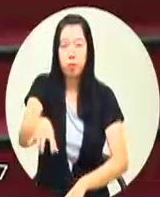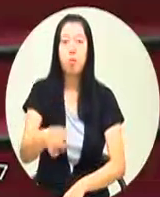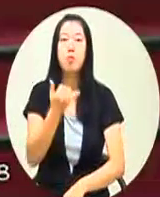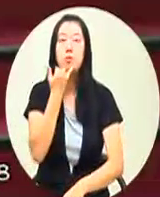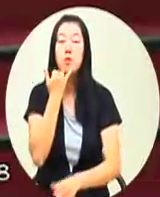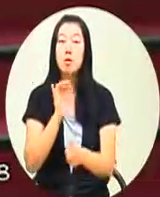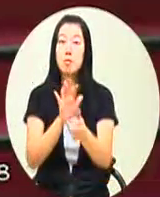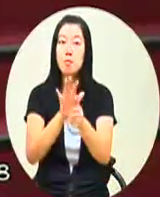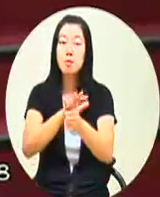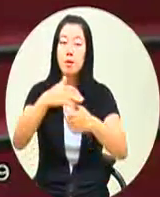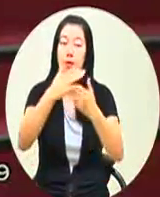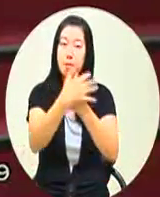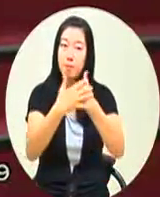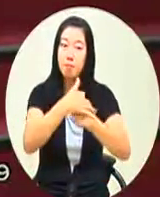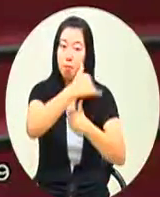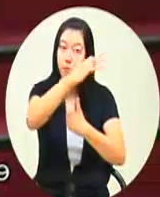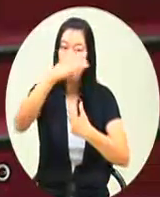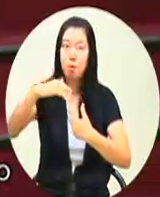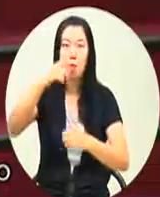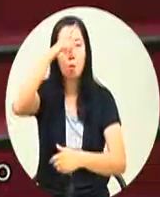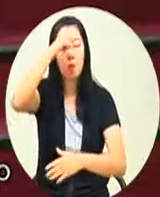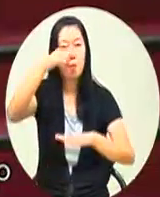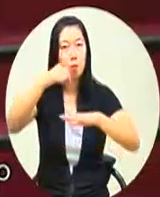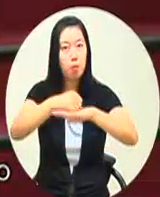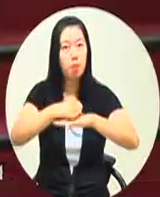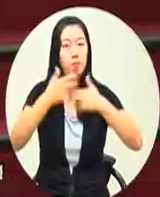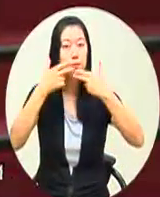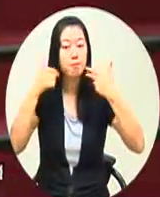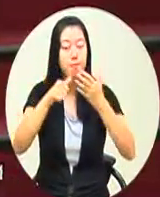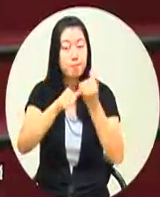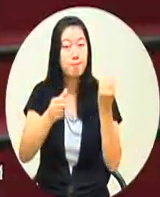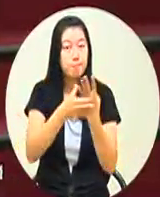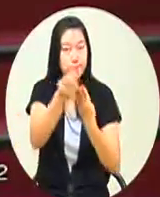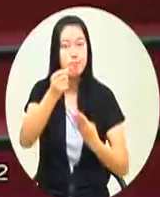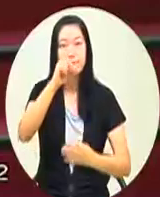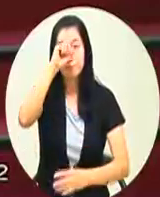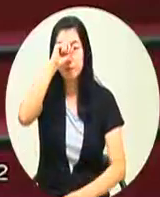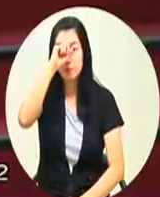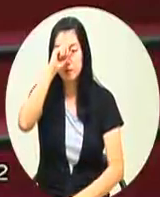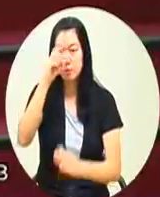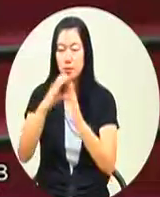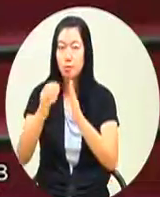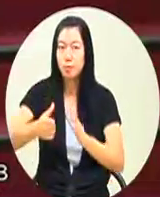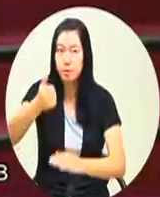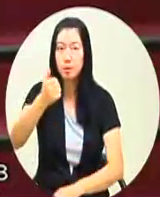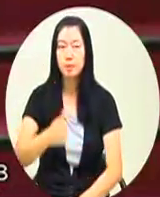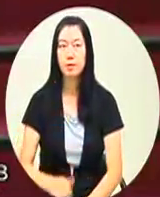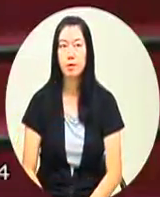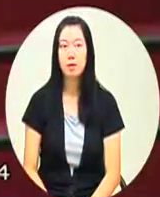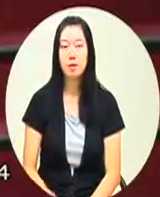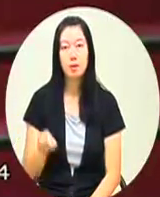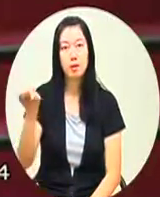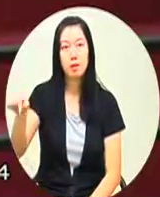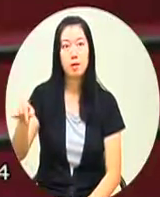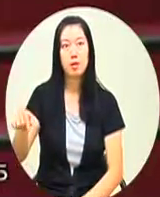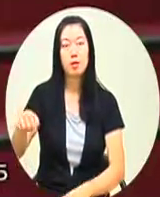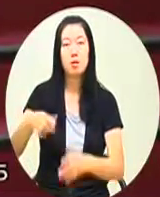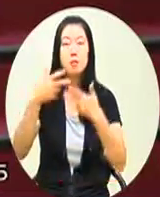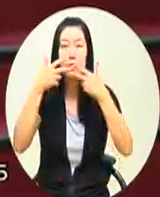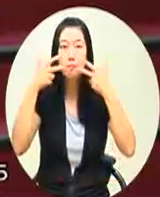销我们宝山的黄金野生茶，希望局长 能够跟我们的原民